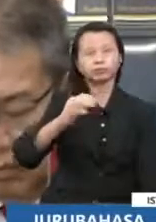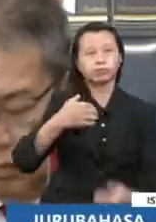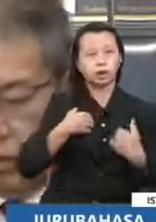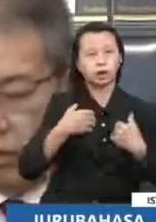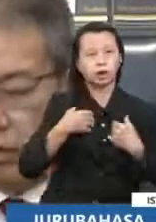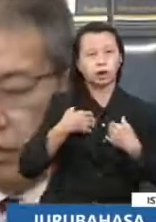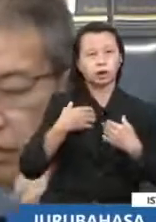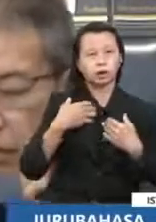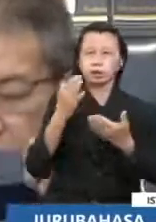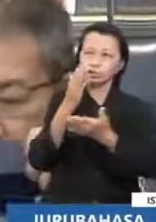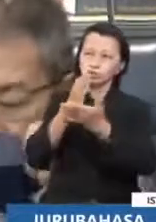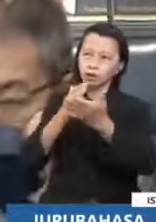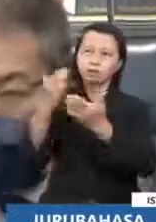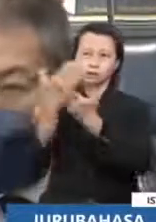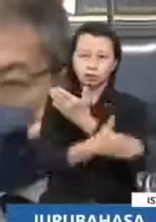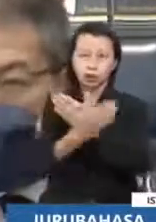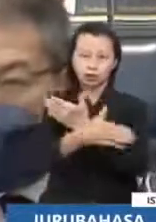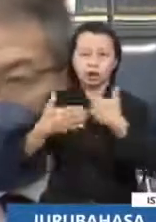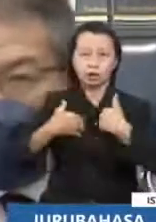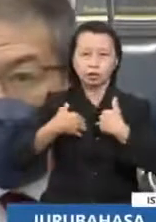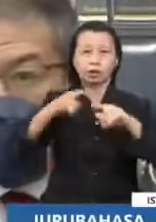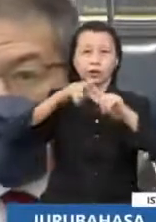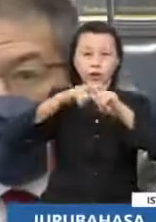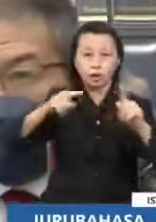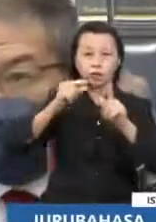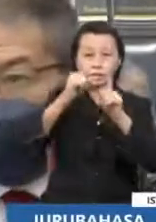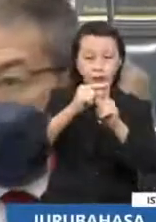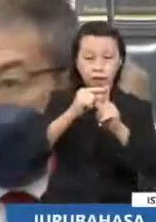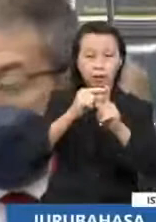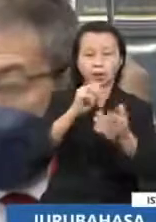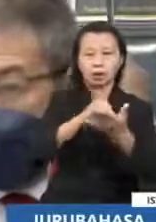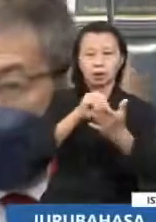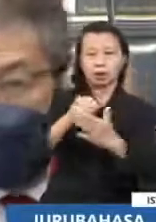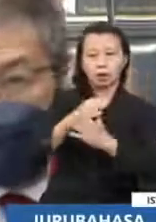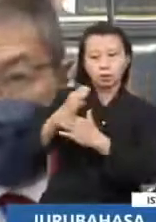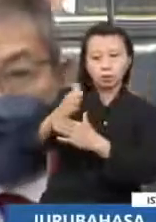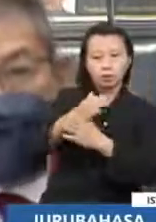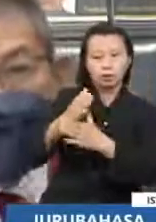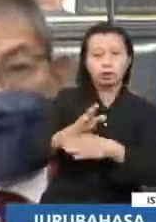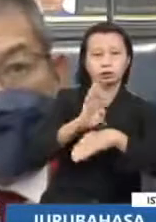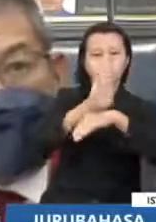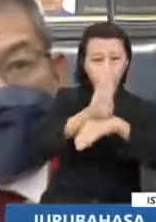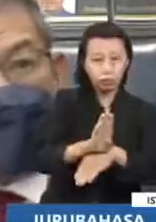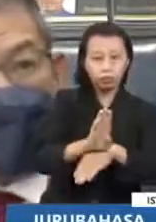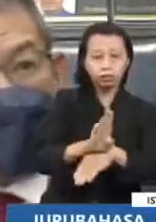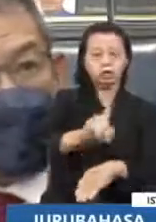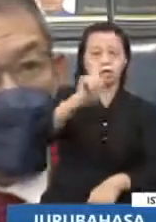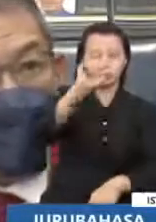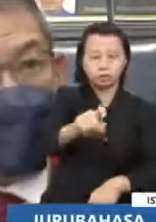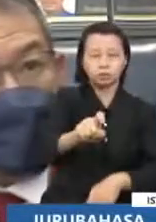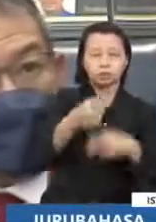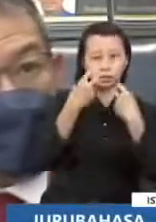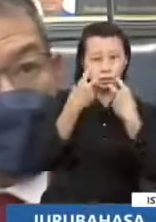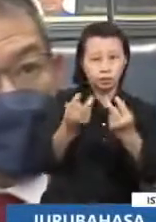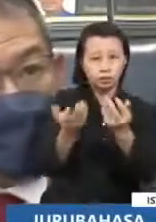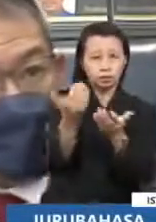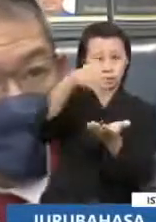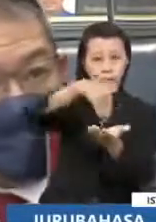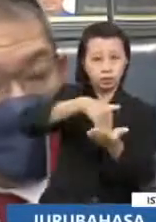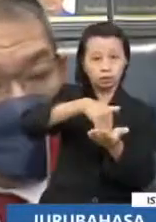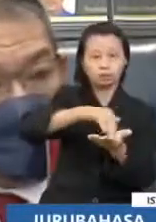di beberapa buah negara. Namun istilah attaché kebudayaan ini kita harus lihat